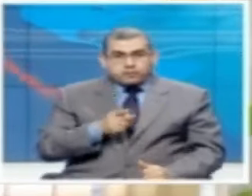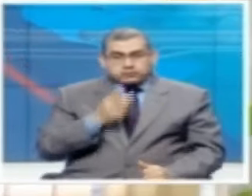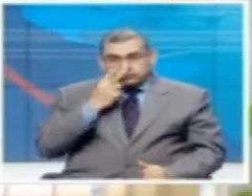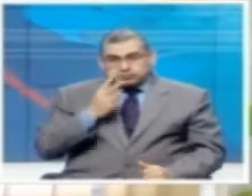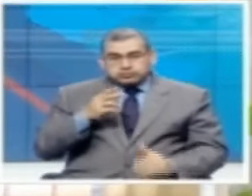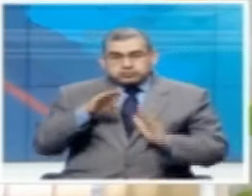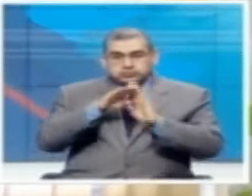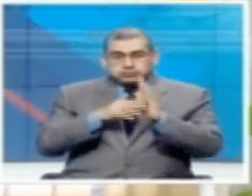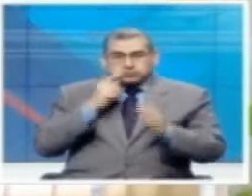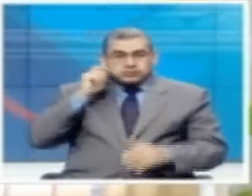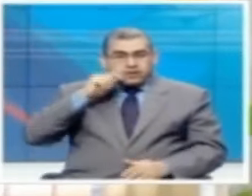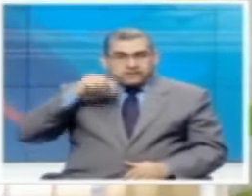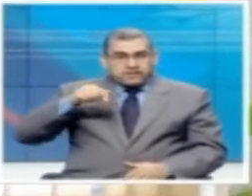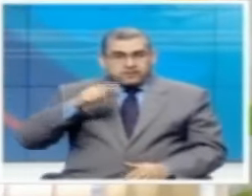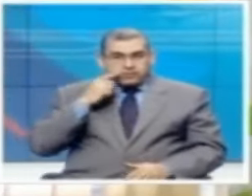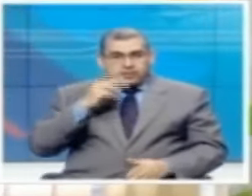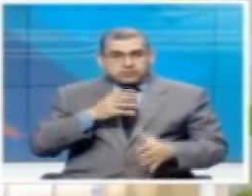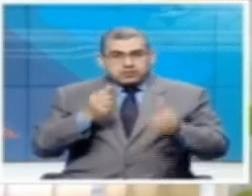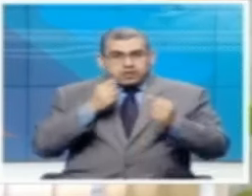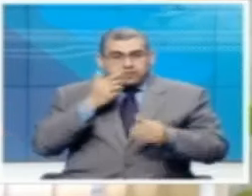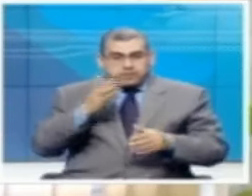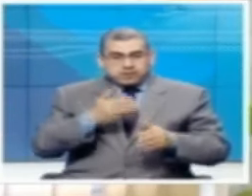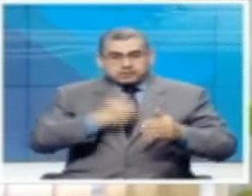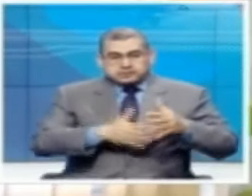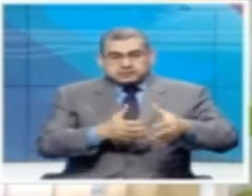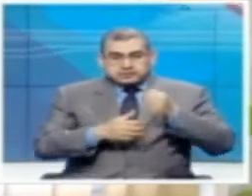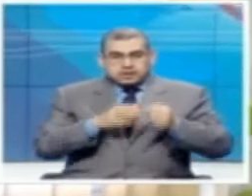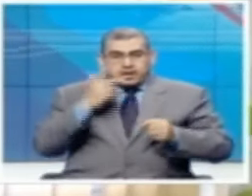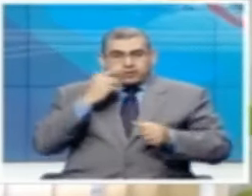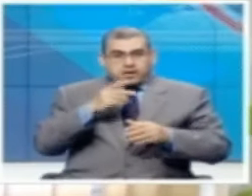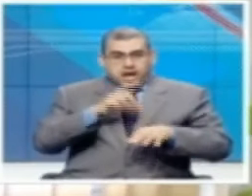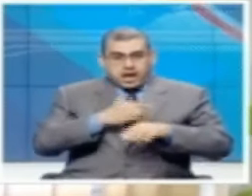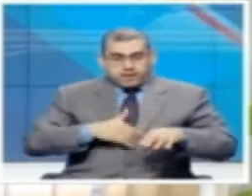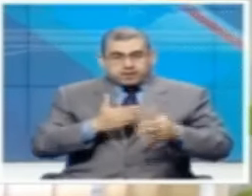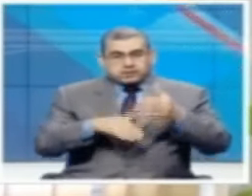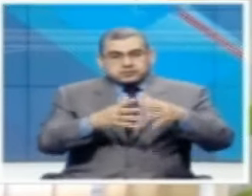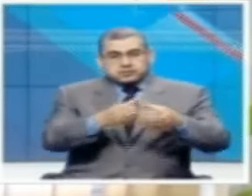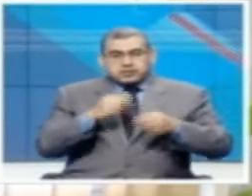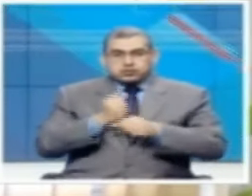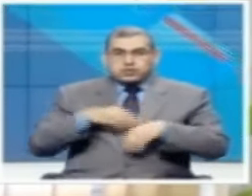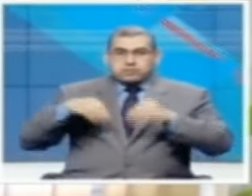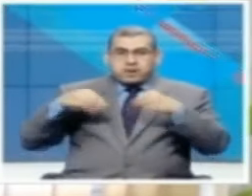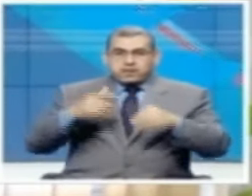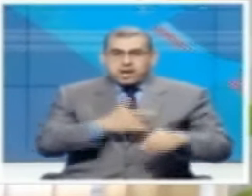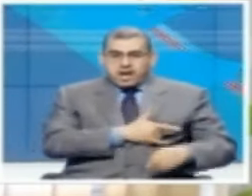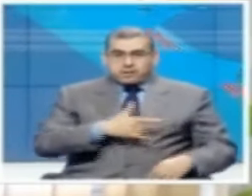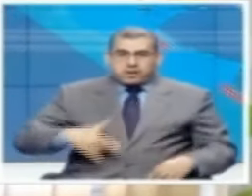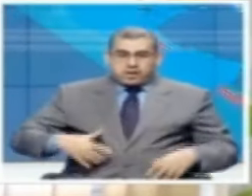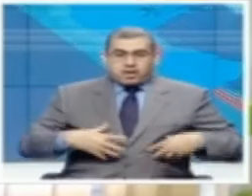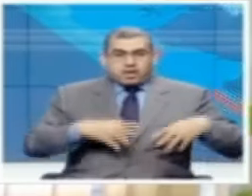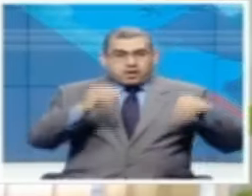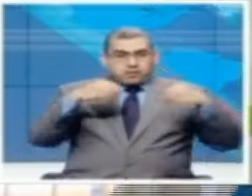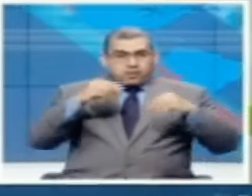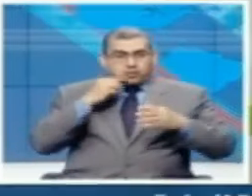ظواهر اجراميه منها سرقه الاعضاء والاتجار في الاعضاء البشريه وبالتالي هذه المساله لا